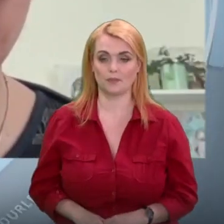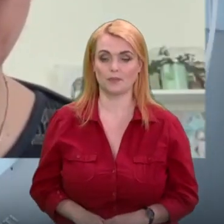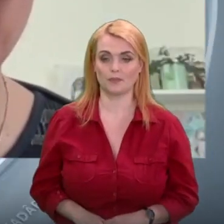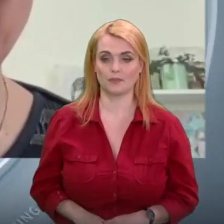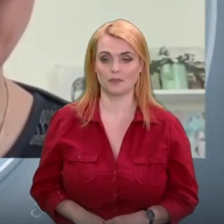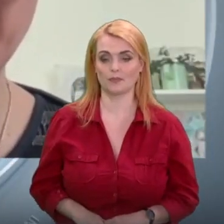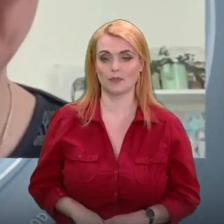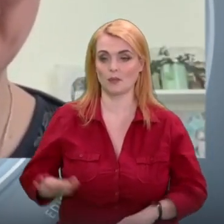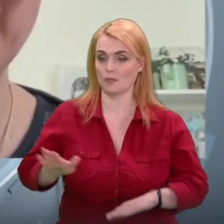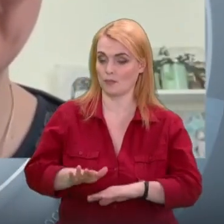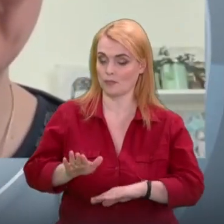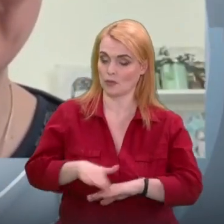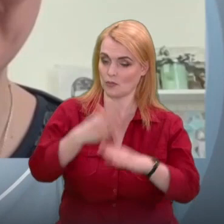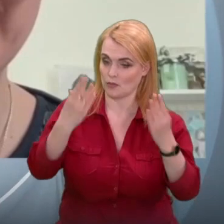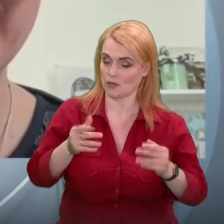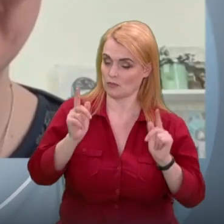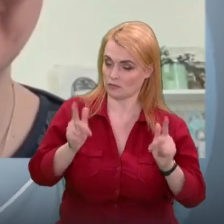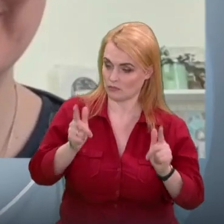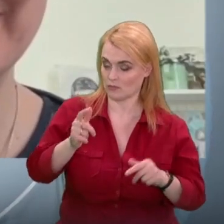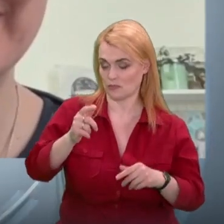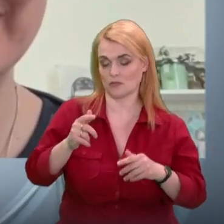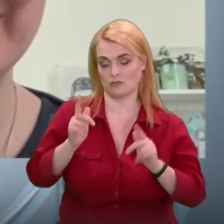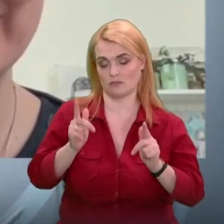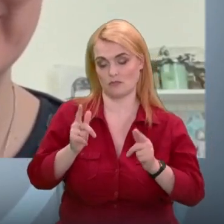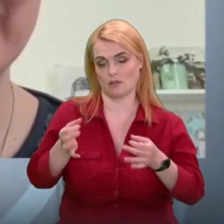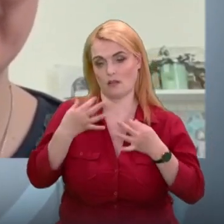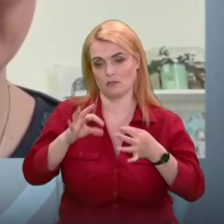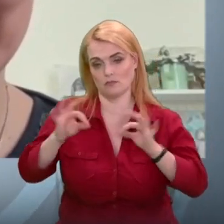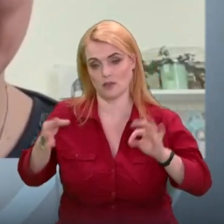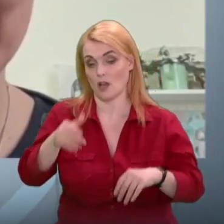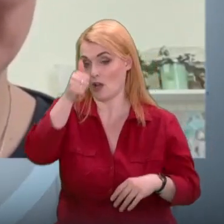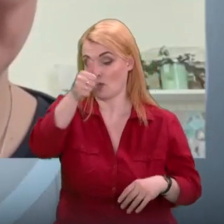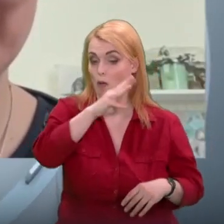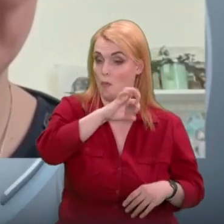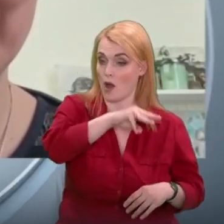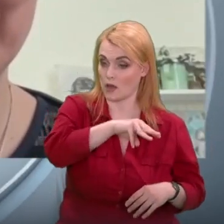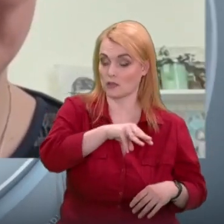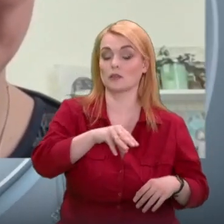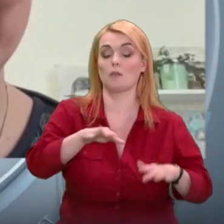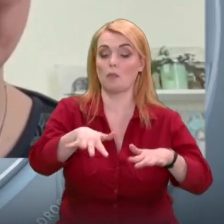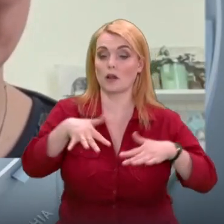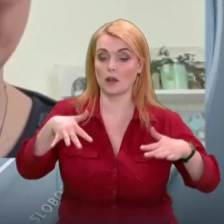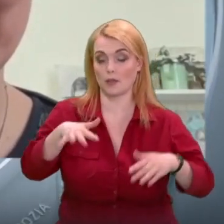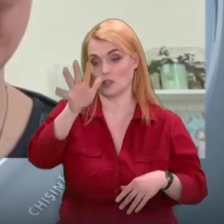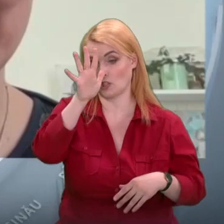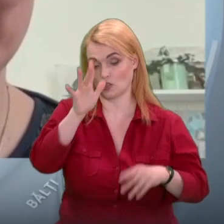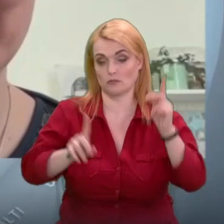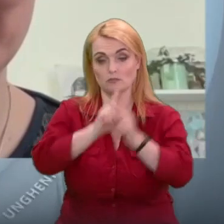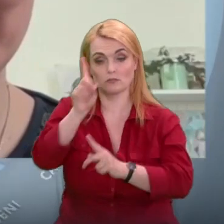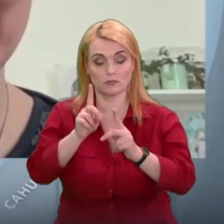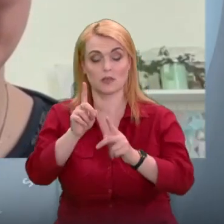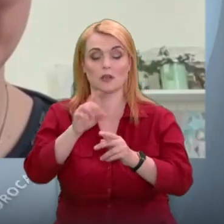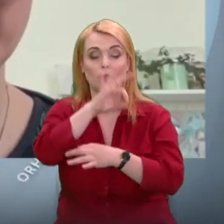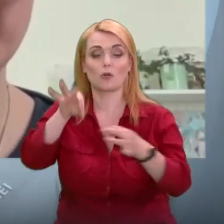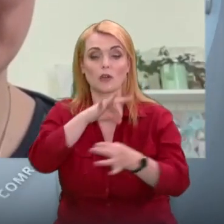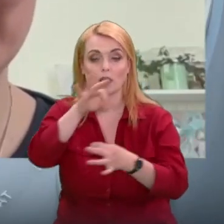pentru invitație! Vă mulțumesc că ați acceptat! În luna martie, așa cum știți, Parlamentul de la Chișinău a ratificat acordul privind